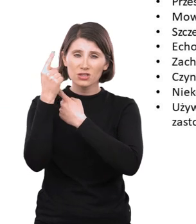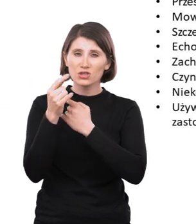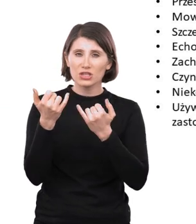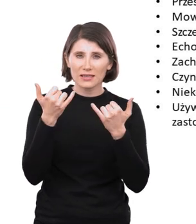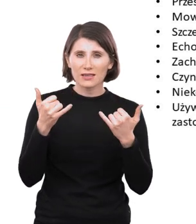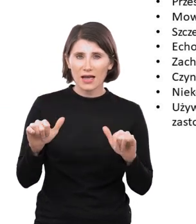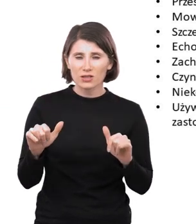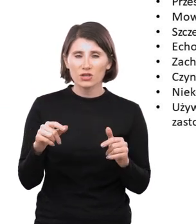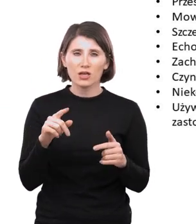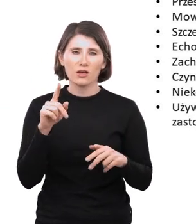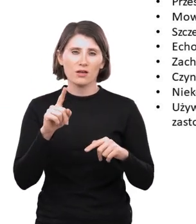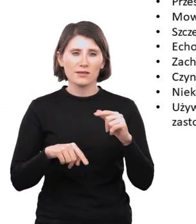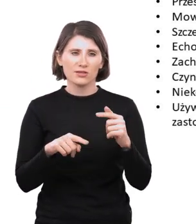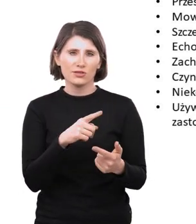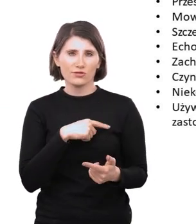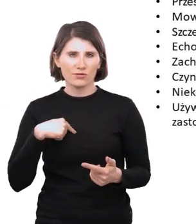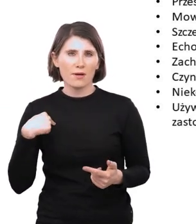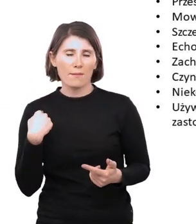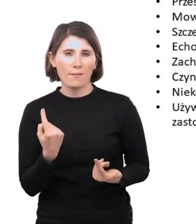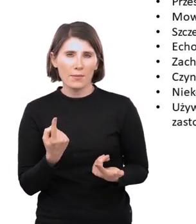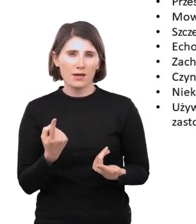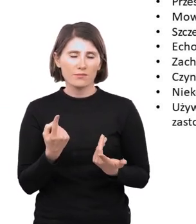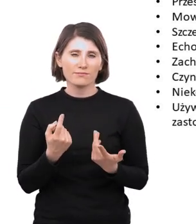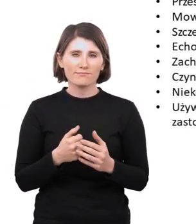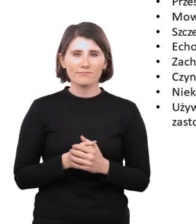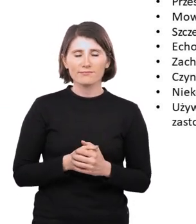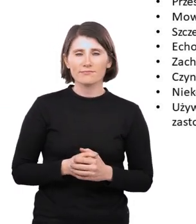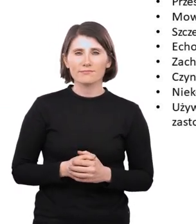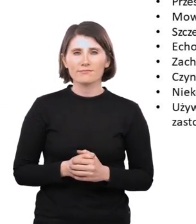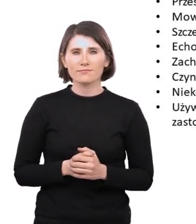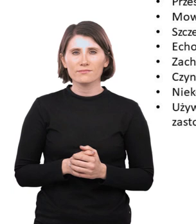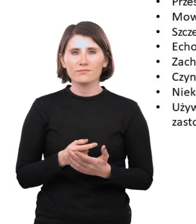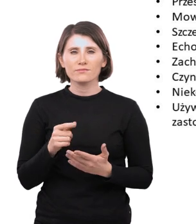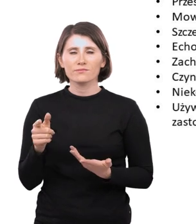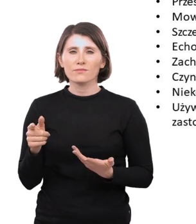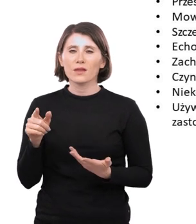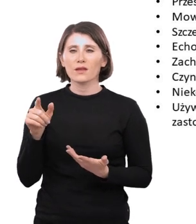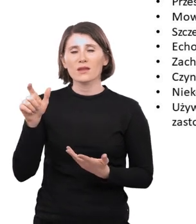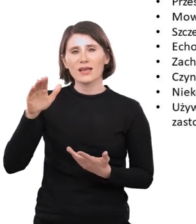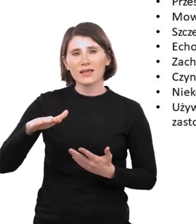odbiega od tego, do którego my jesteśmy przyzwyczajeni. Ze względu na